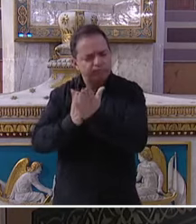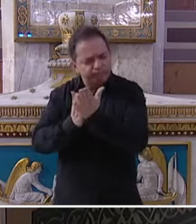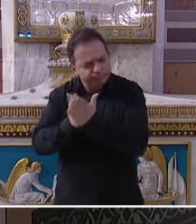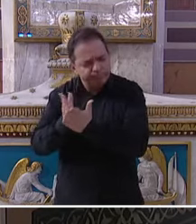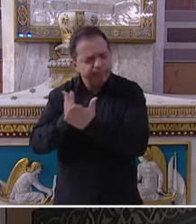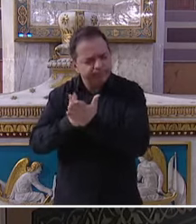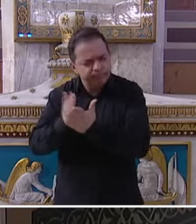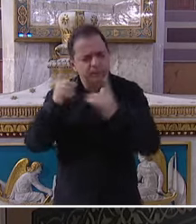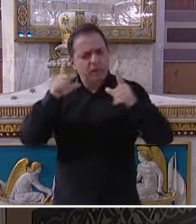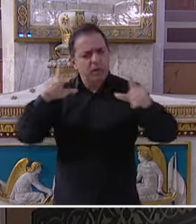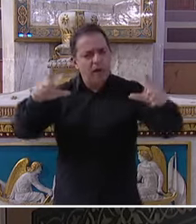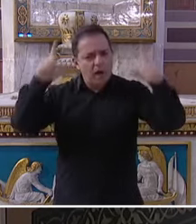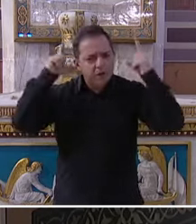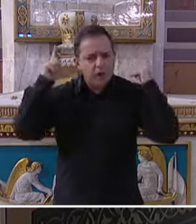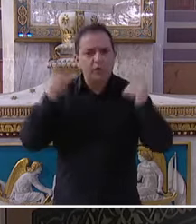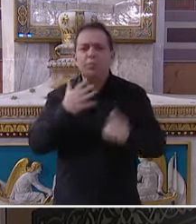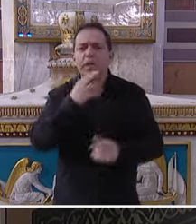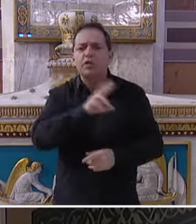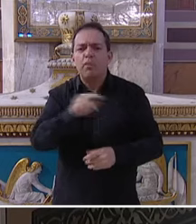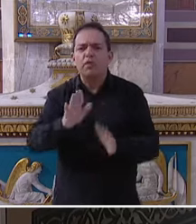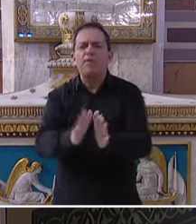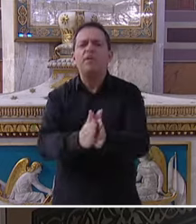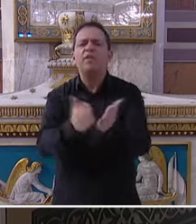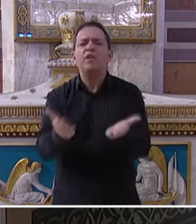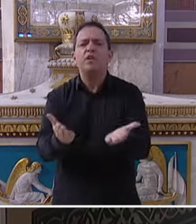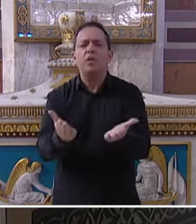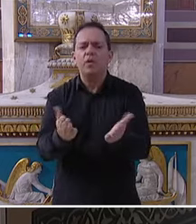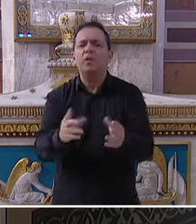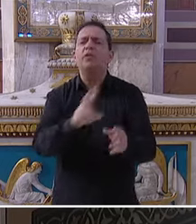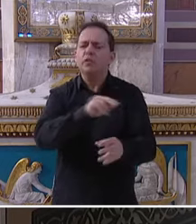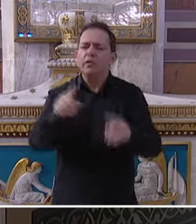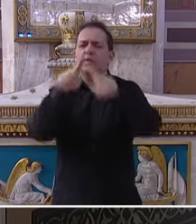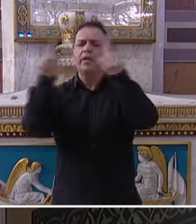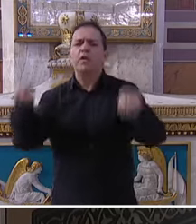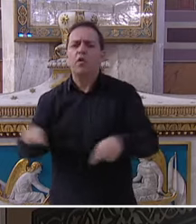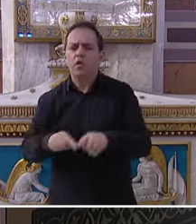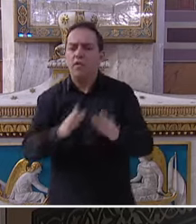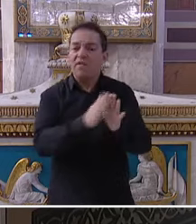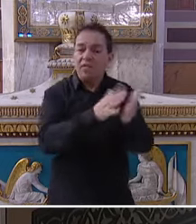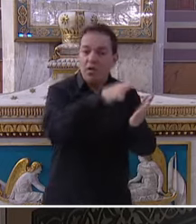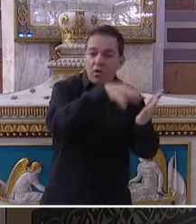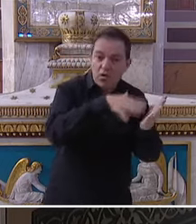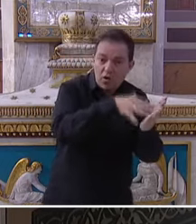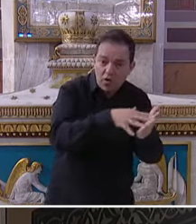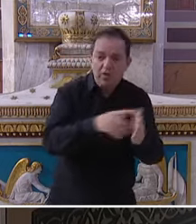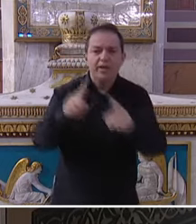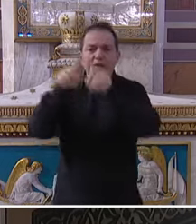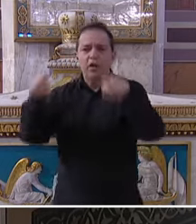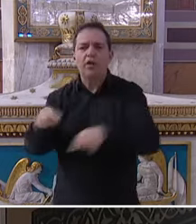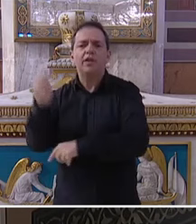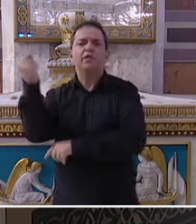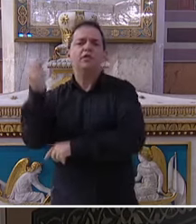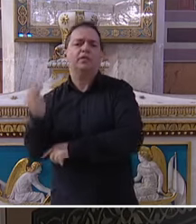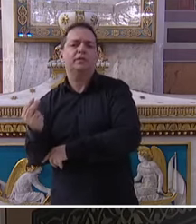είναι βίβλος που παραδίδεται στην Εκκλησία δια του χρωστήρος.